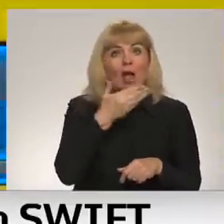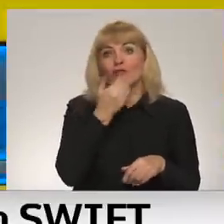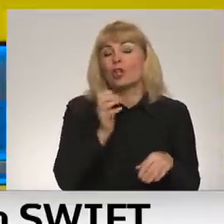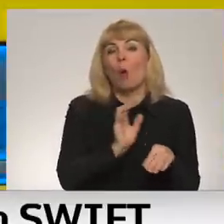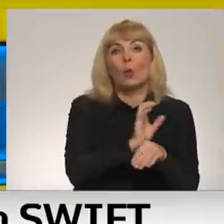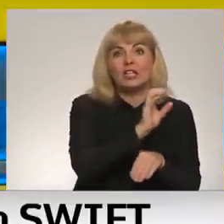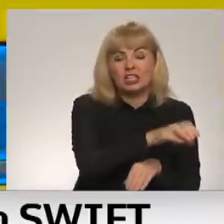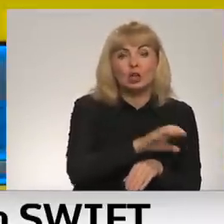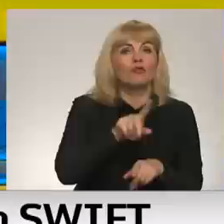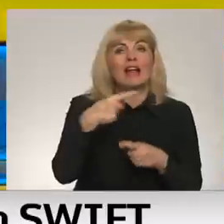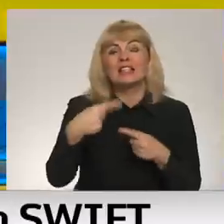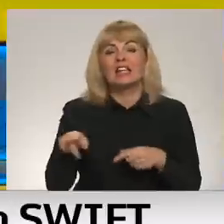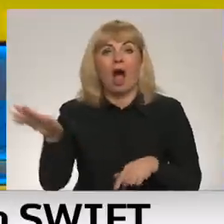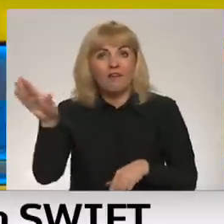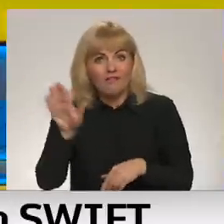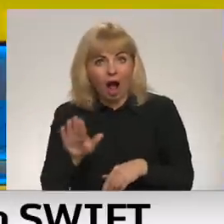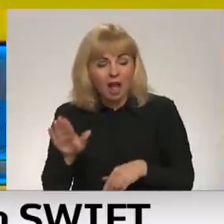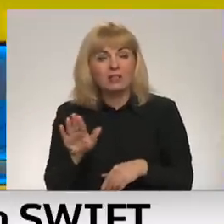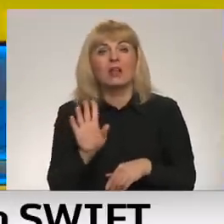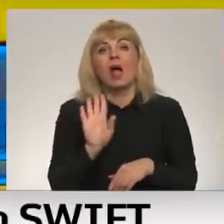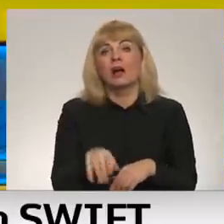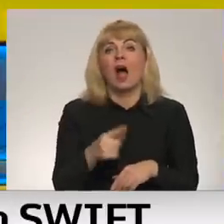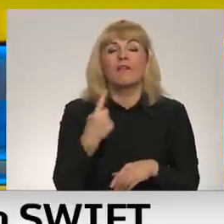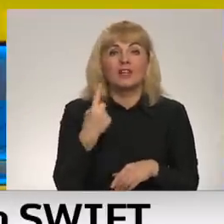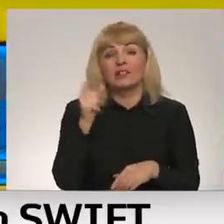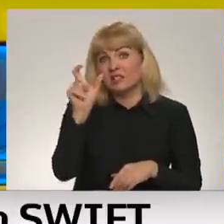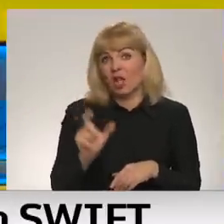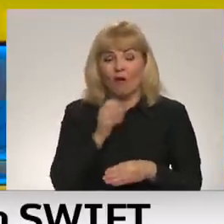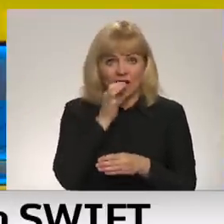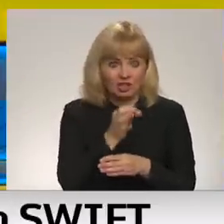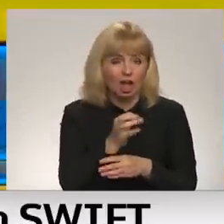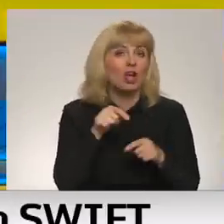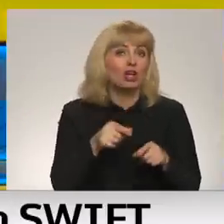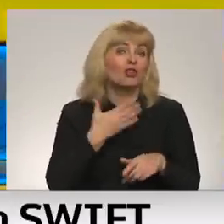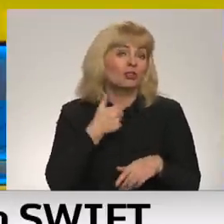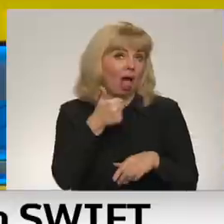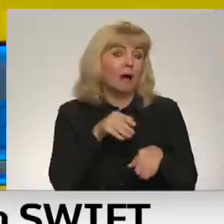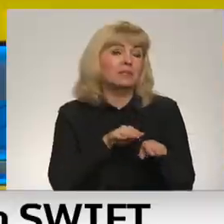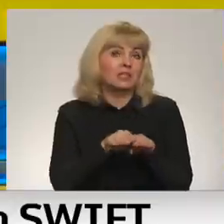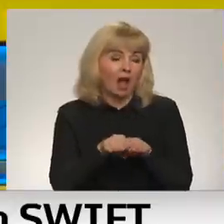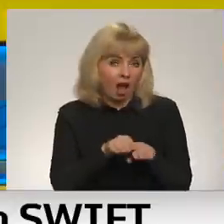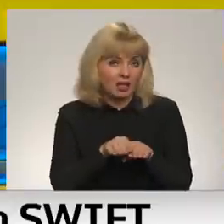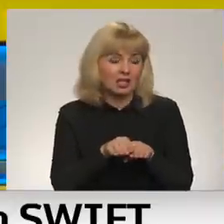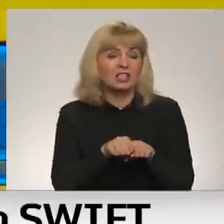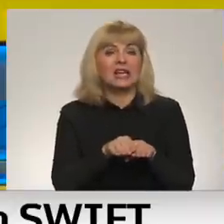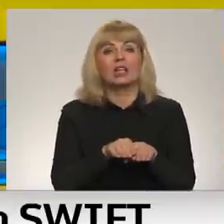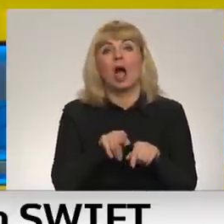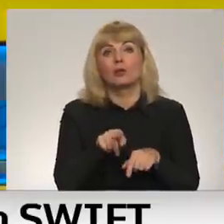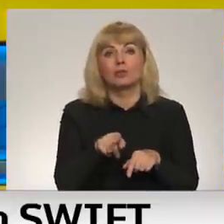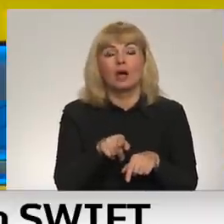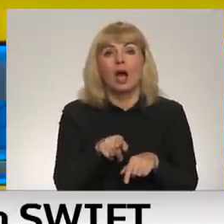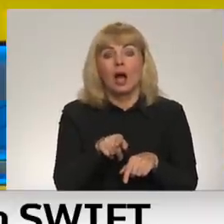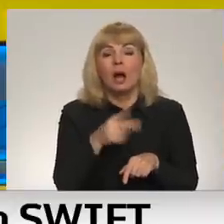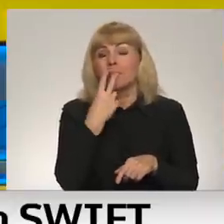kaut kur trešajā valstī. Un kā viens cilvēks teica, es domāju, šeit ir labs salīdzinājums, ko minēt, ka